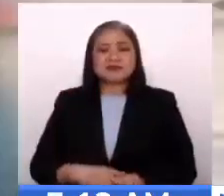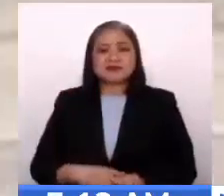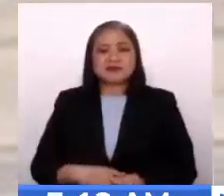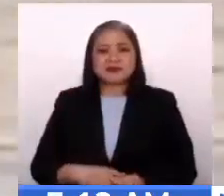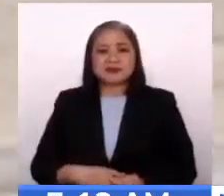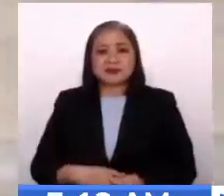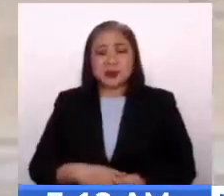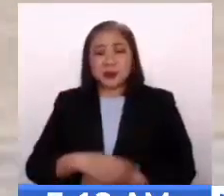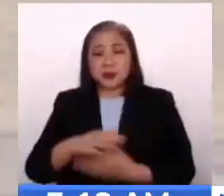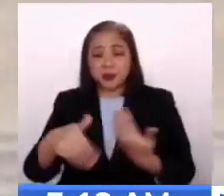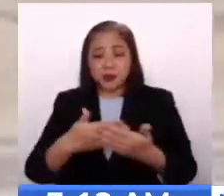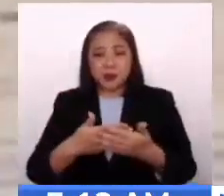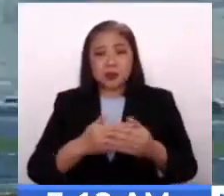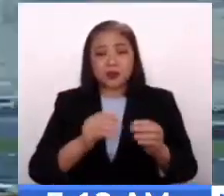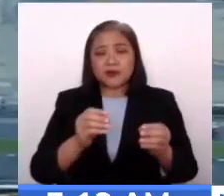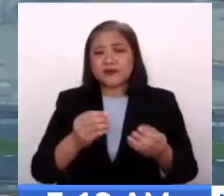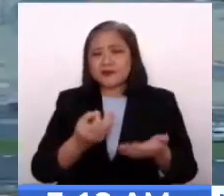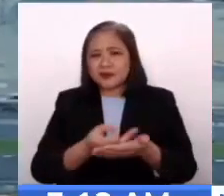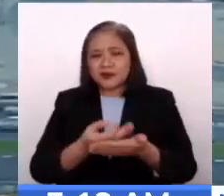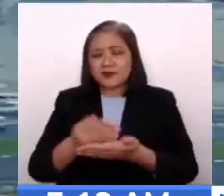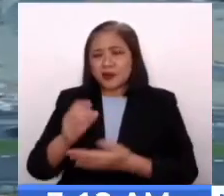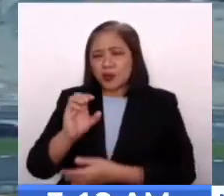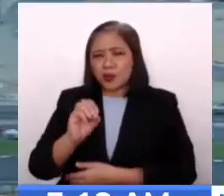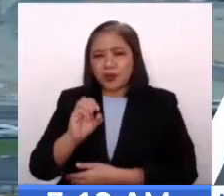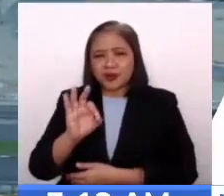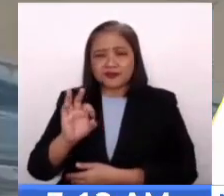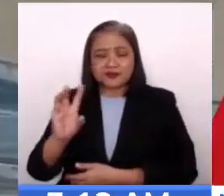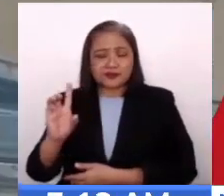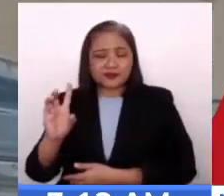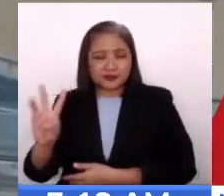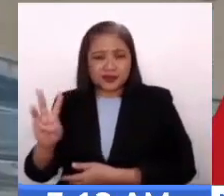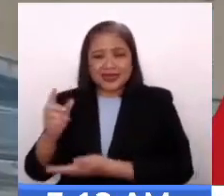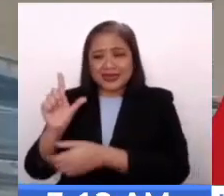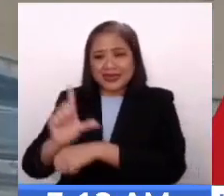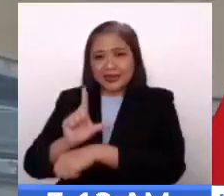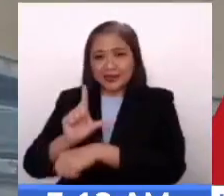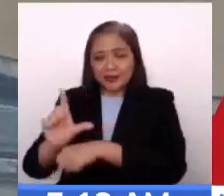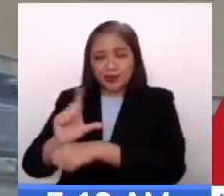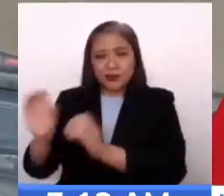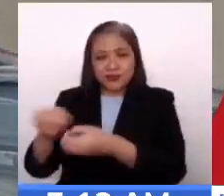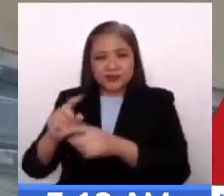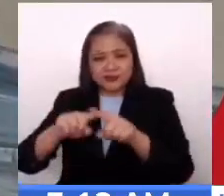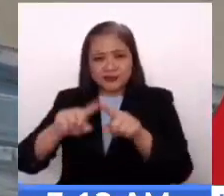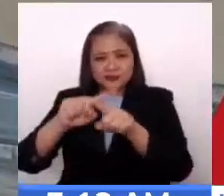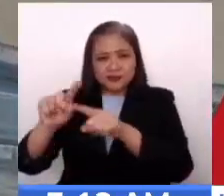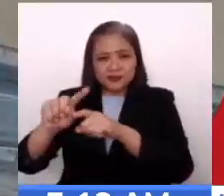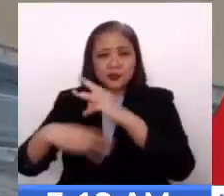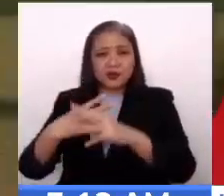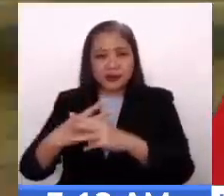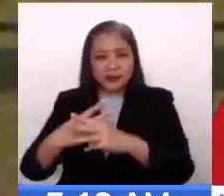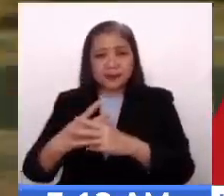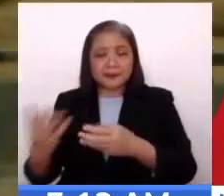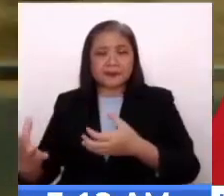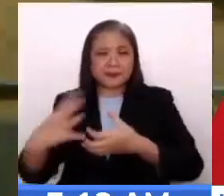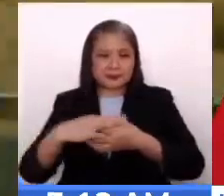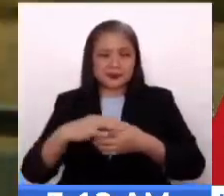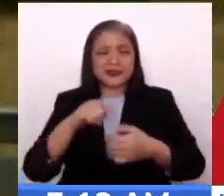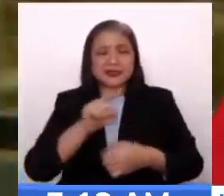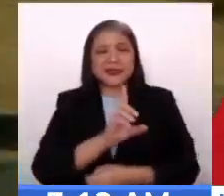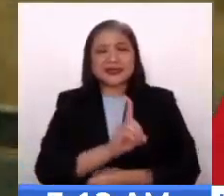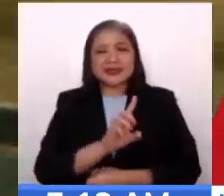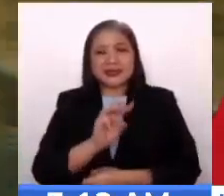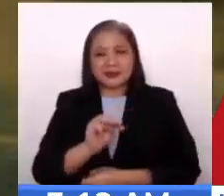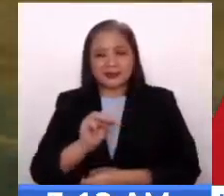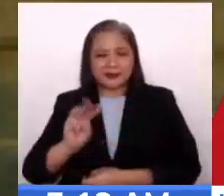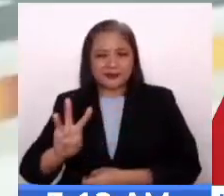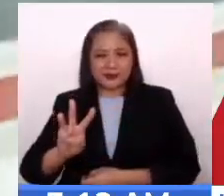o yung Philippine Overseas Labor Offices sa iba't ibang panig ng mundo ay magiging bahagi ng DMW. Pero sa mga bansa